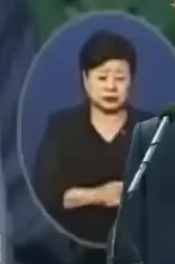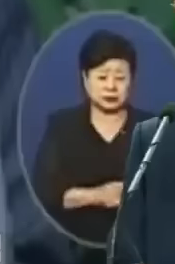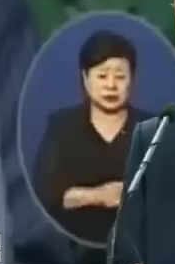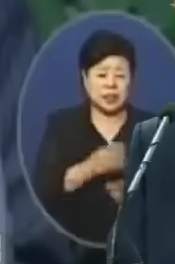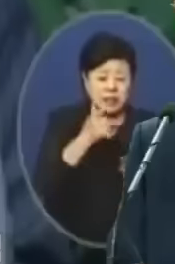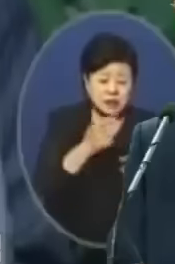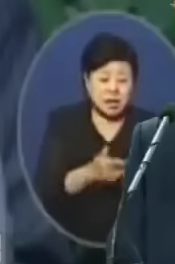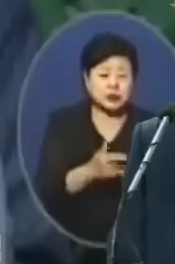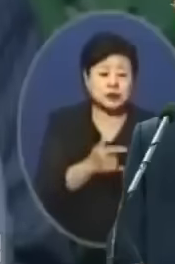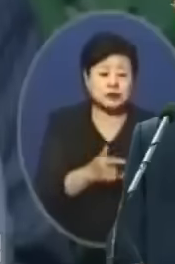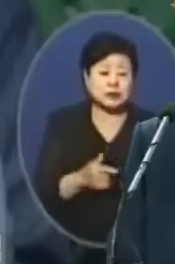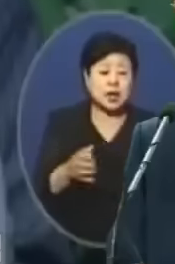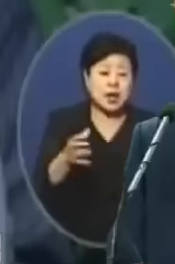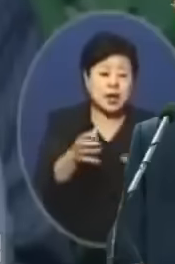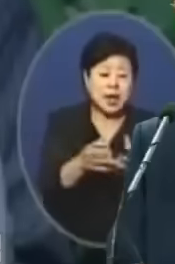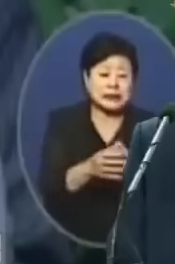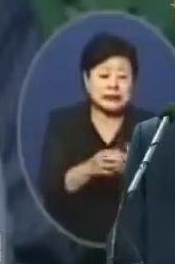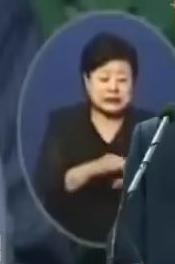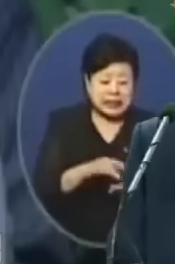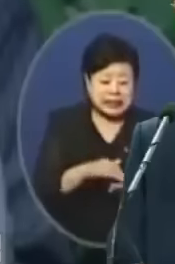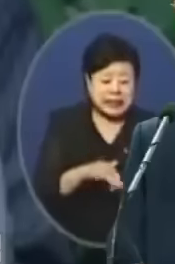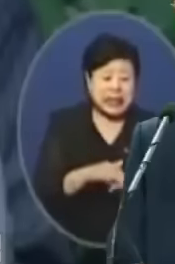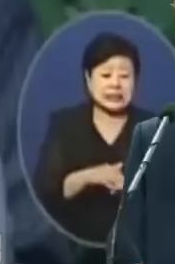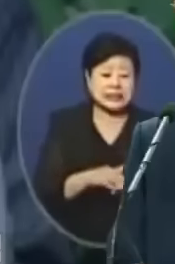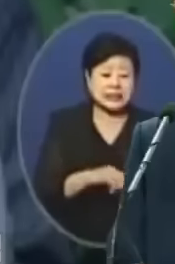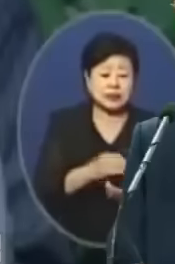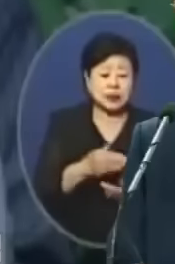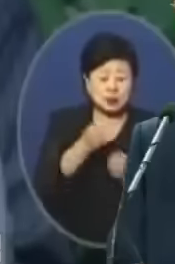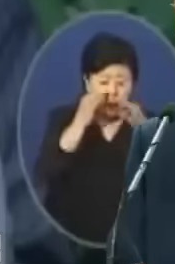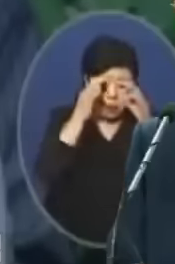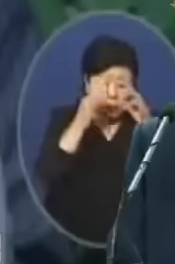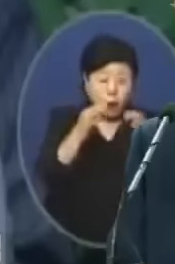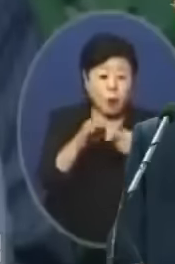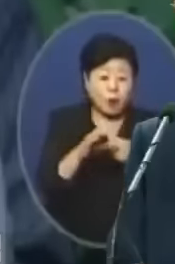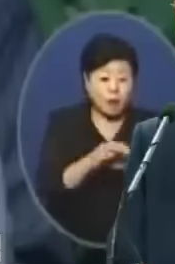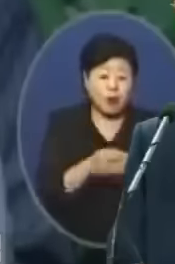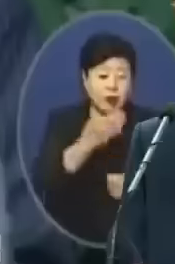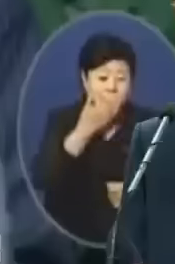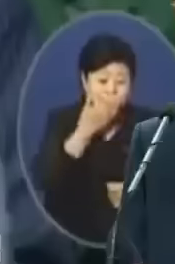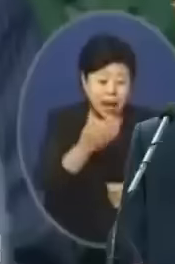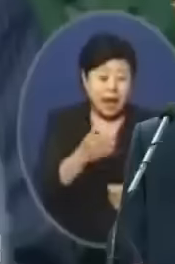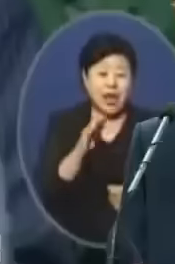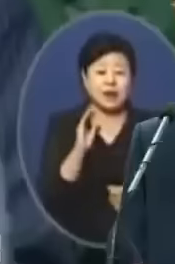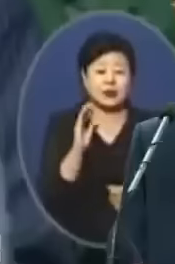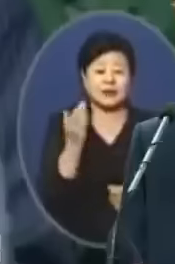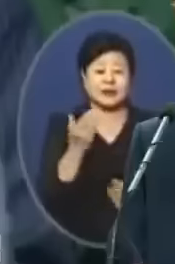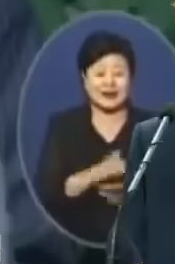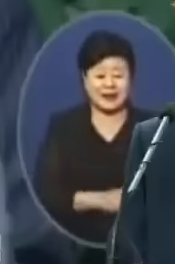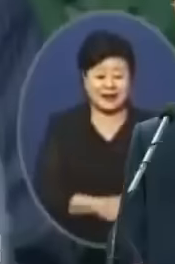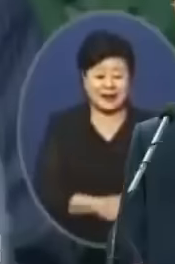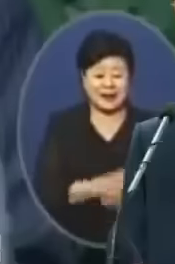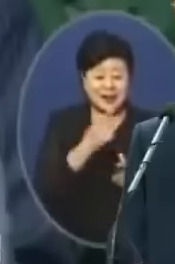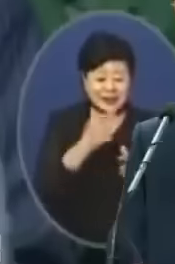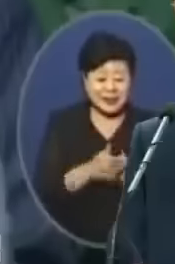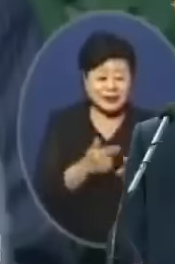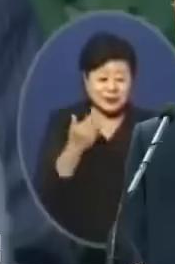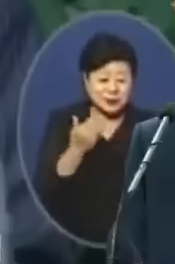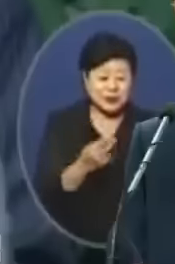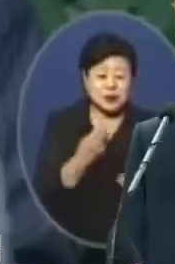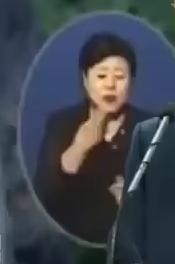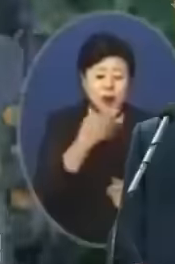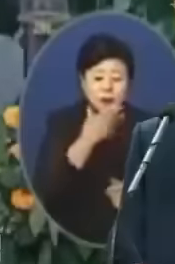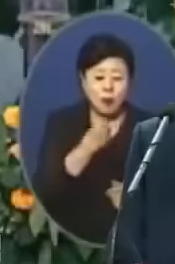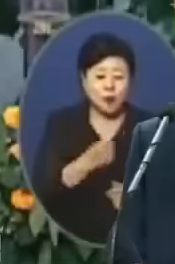계산에 넣고서 모든 것을 보았더라면 다른 대답이 나왔을 것입니다. 예수님께서는